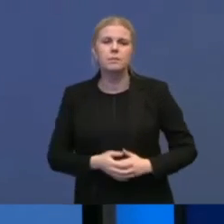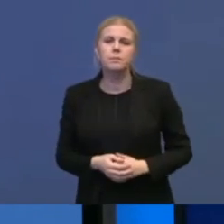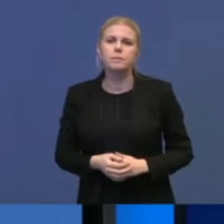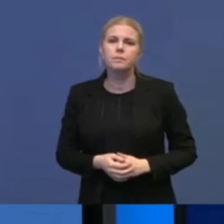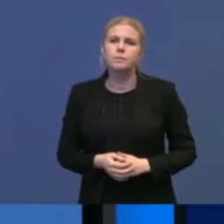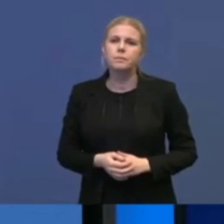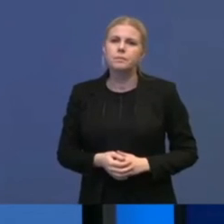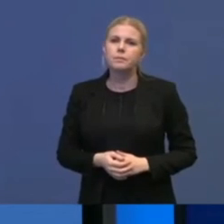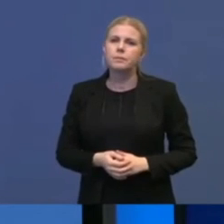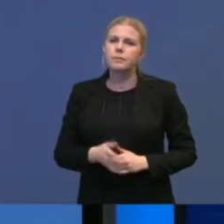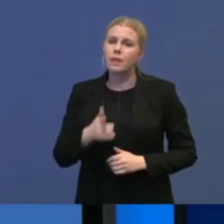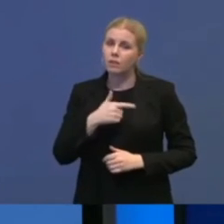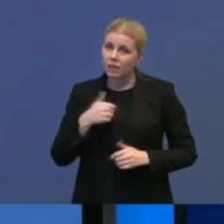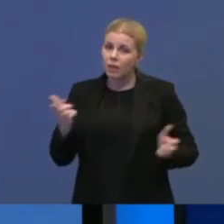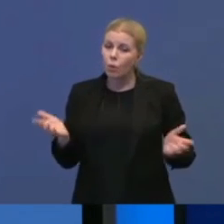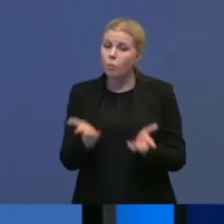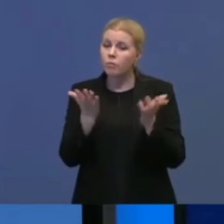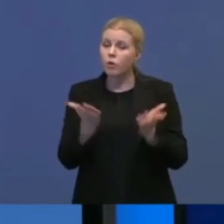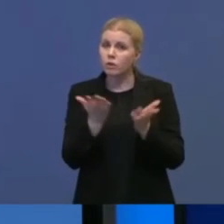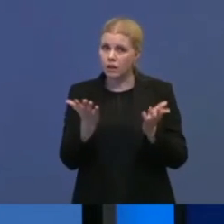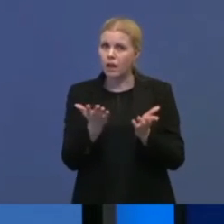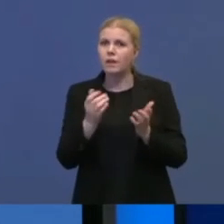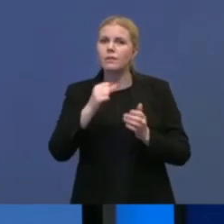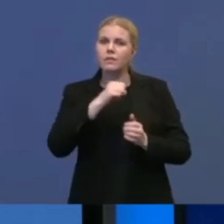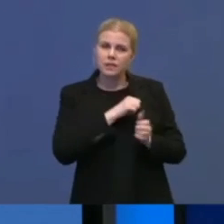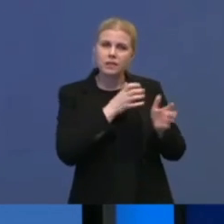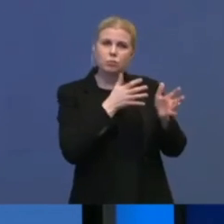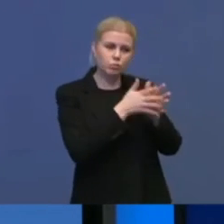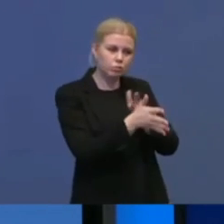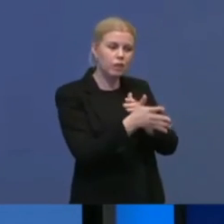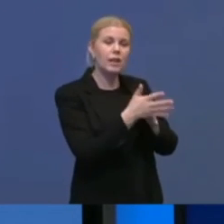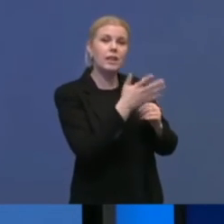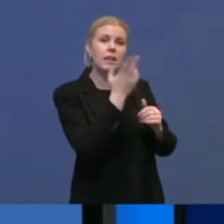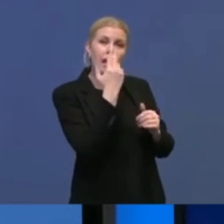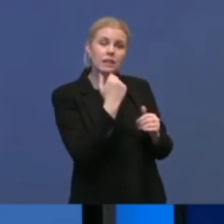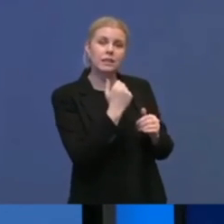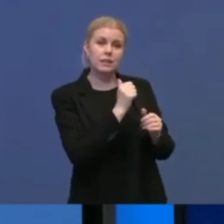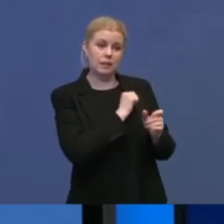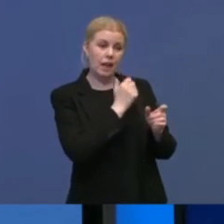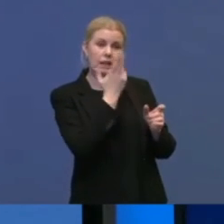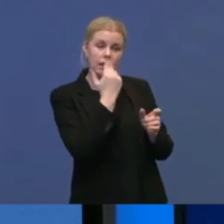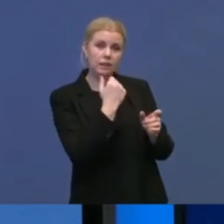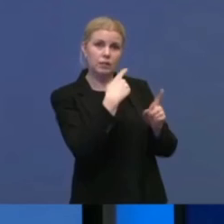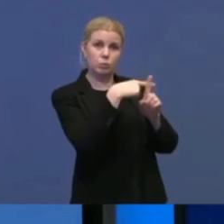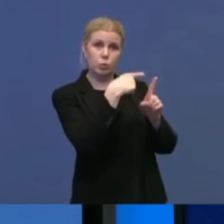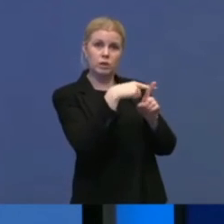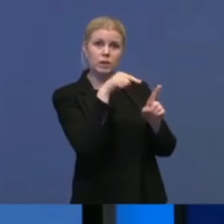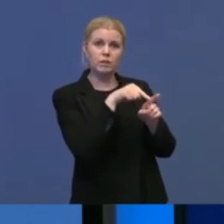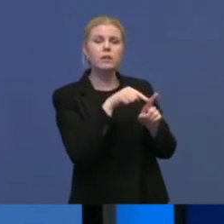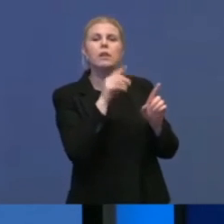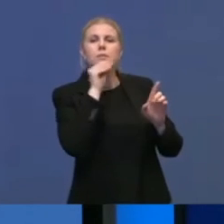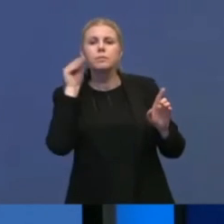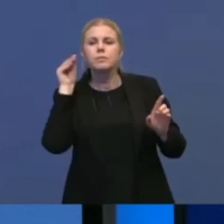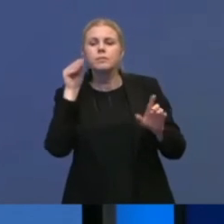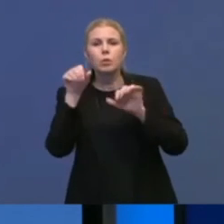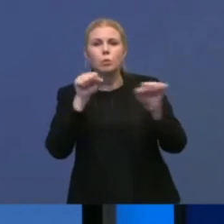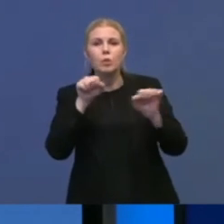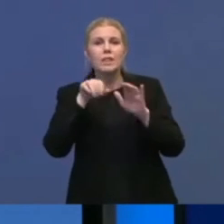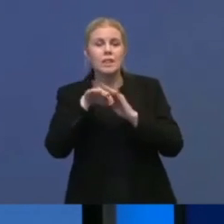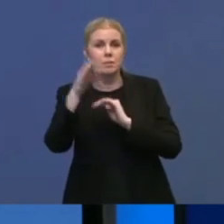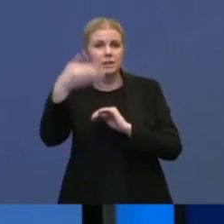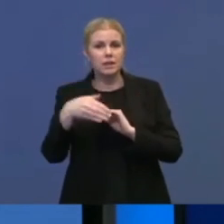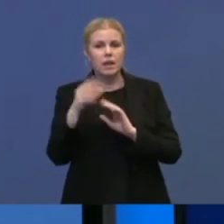isparisiada. Waxan nukubbo rinina damandatka isparaya ini netijada ku diwangiliyan buggo internetka